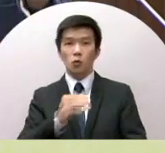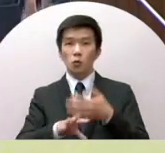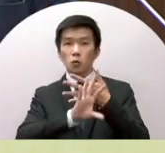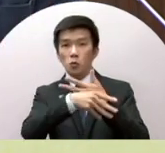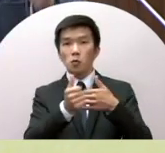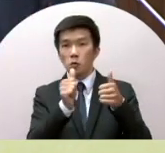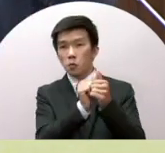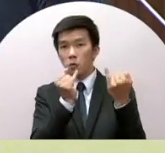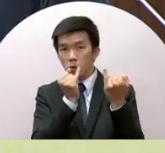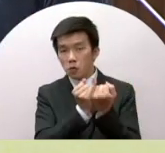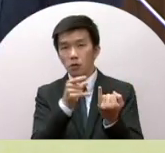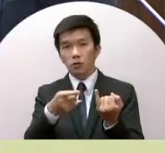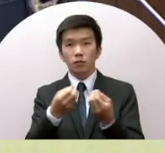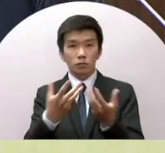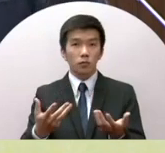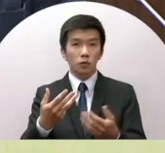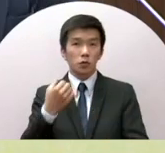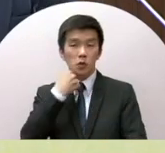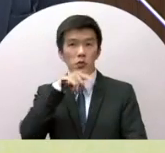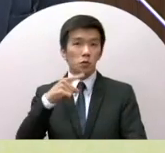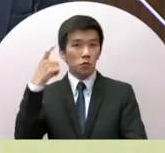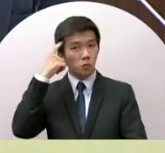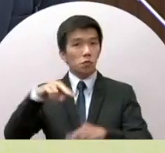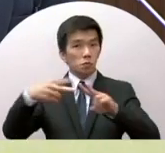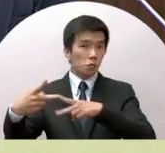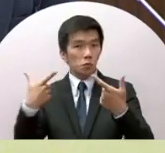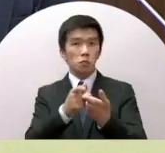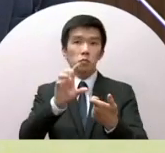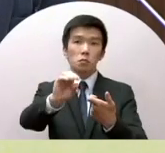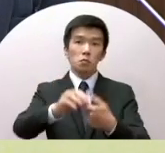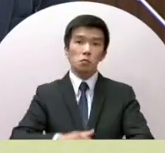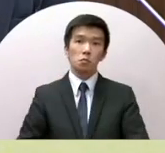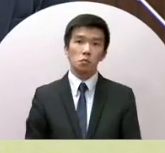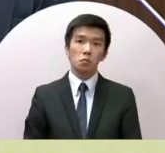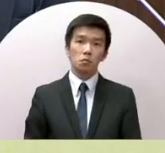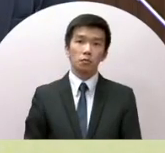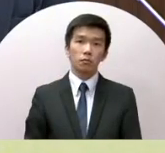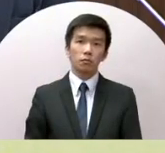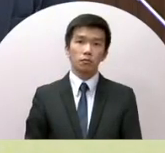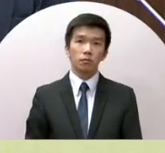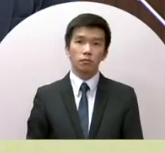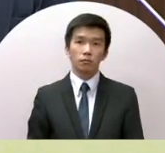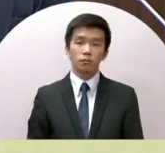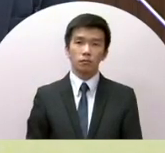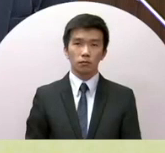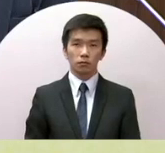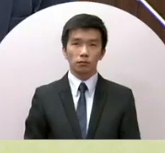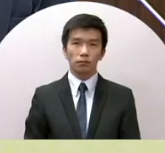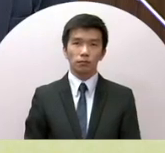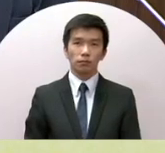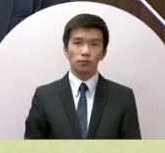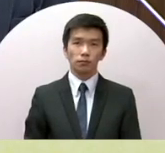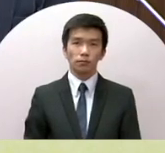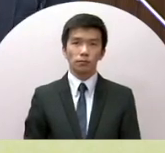政府到底是 approve 还是不 approve？ 我想相爱的人都有追求幸福的权